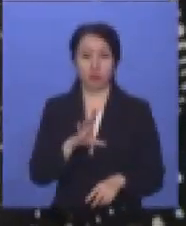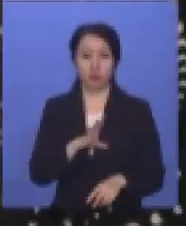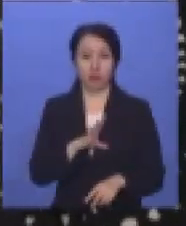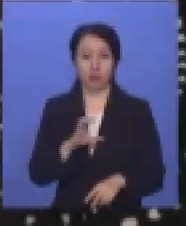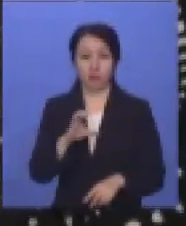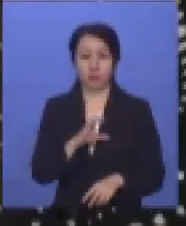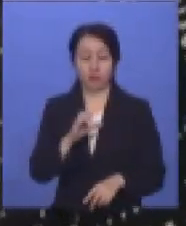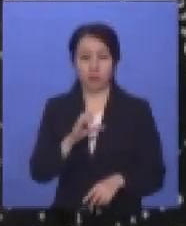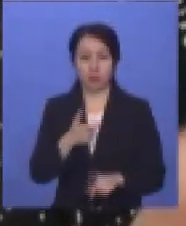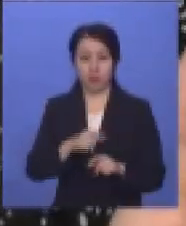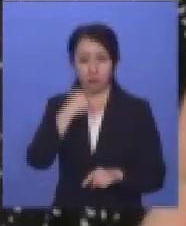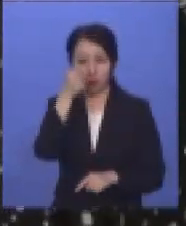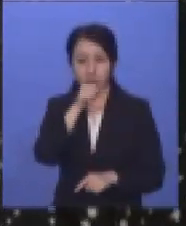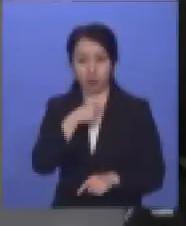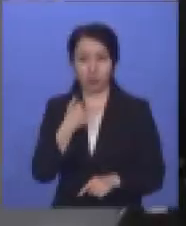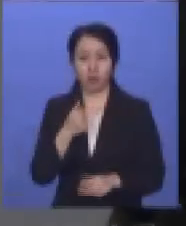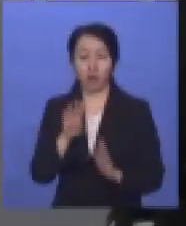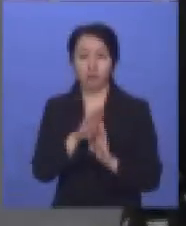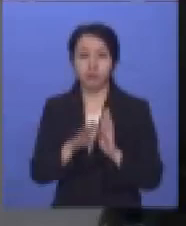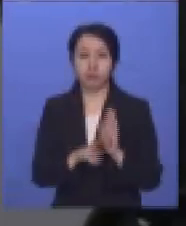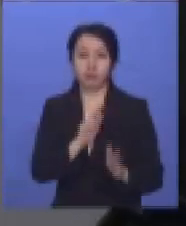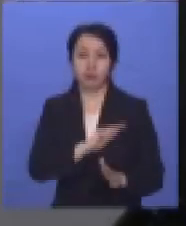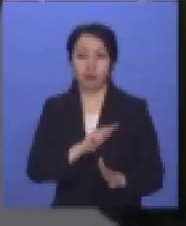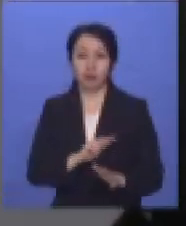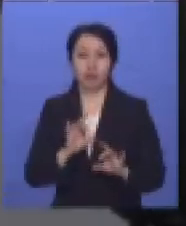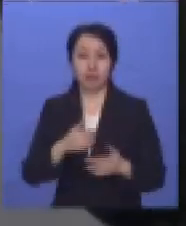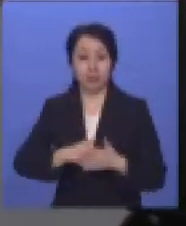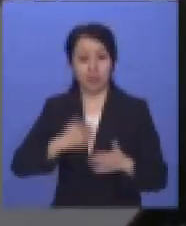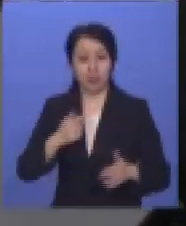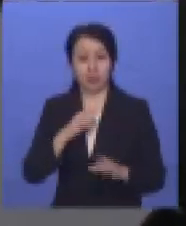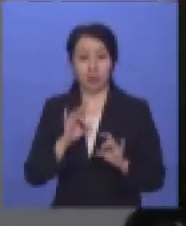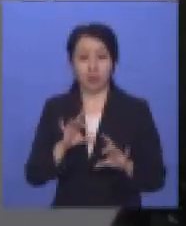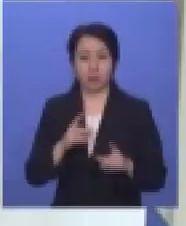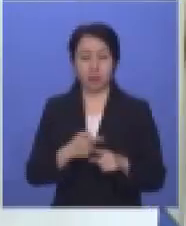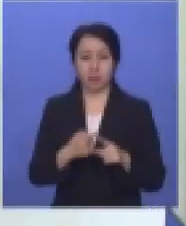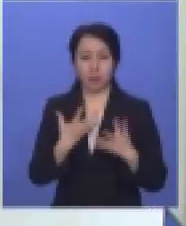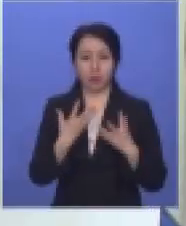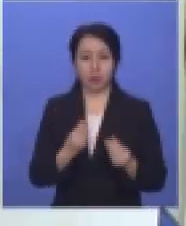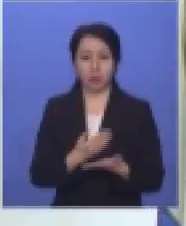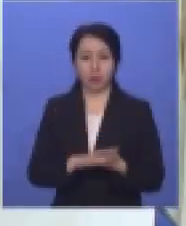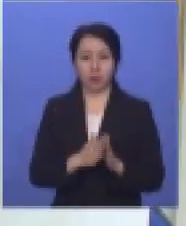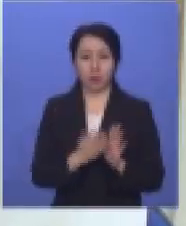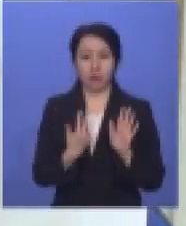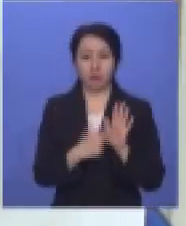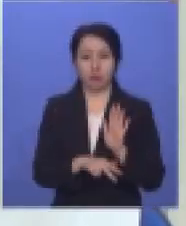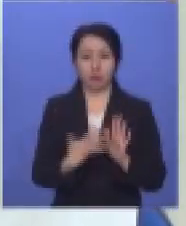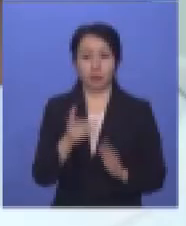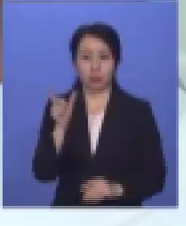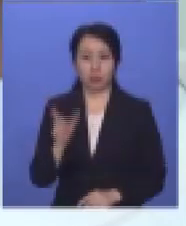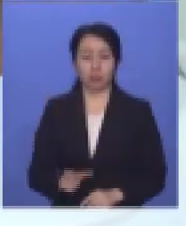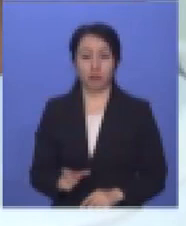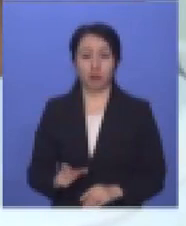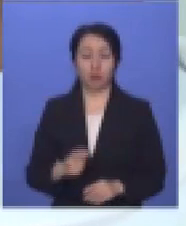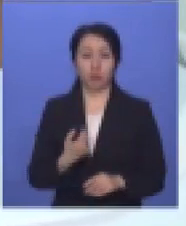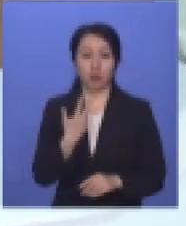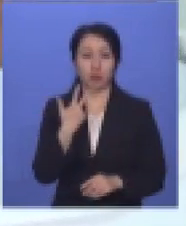в сентябре этого года. О графике его работы жители оповещают заранее. За полдня врачи обслужили 85 человек,